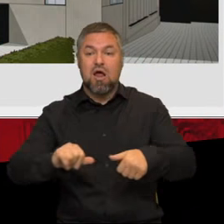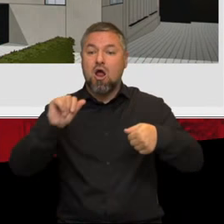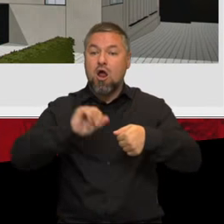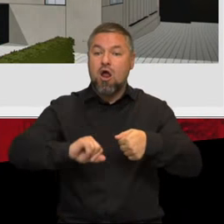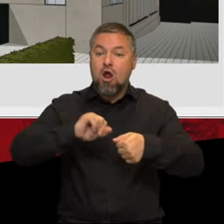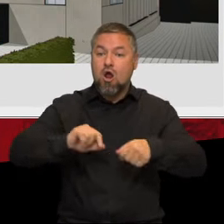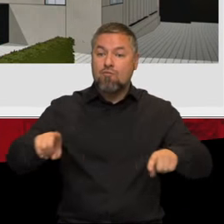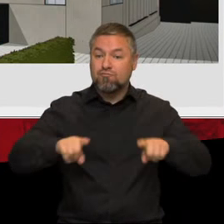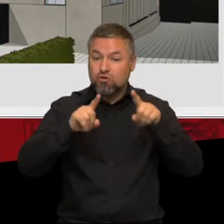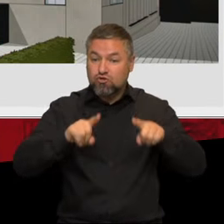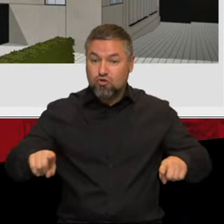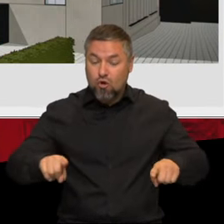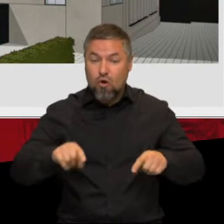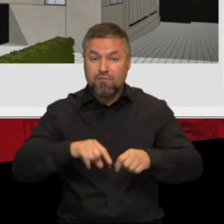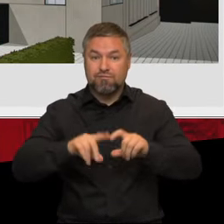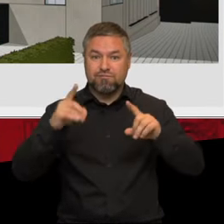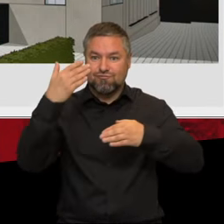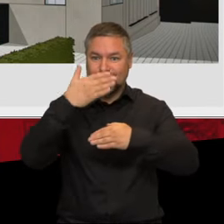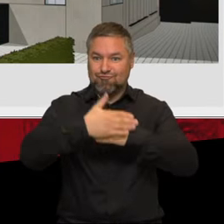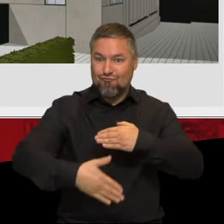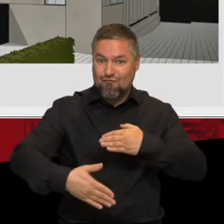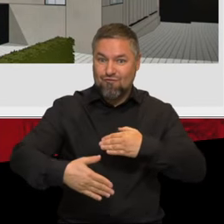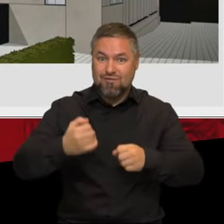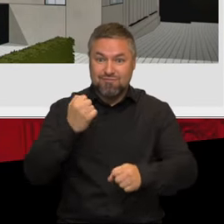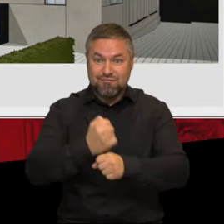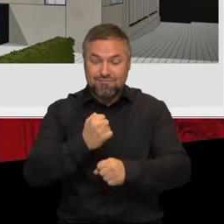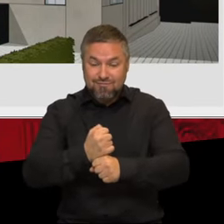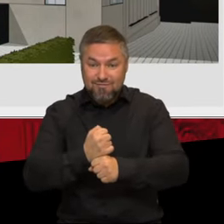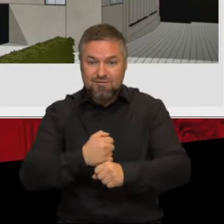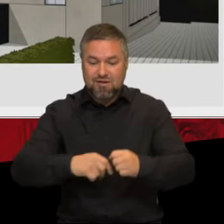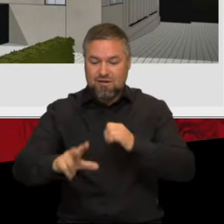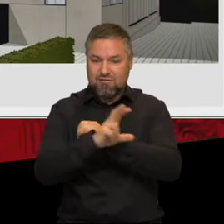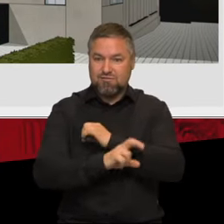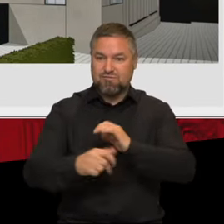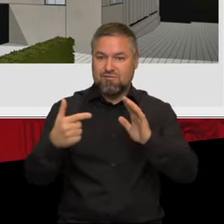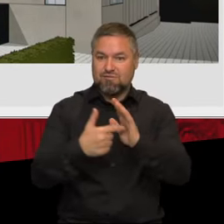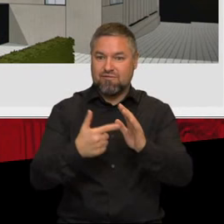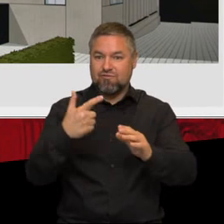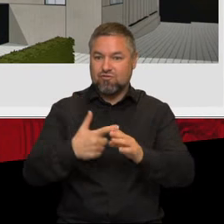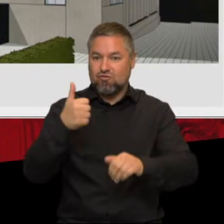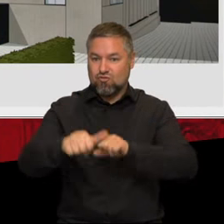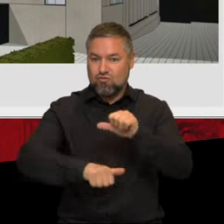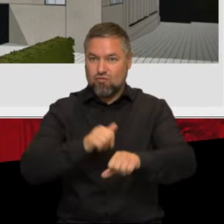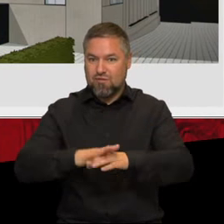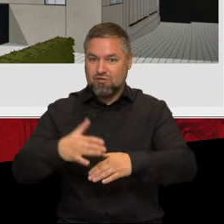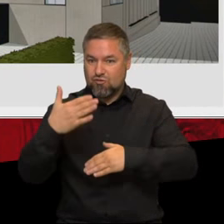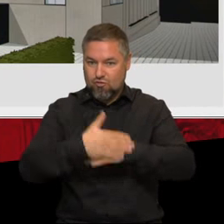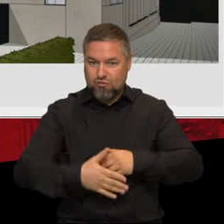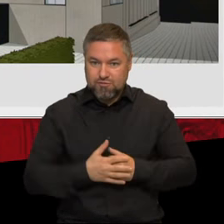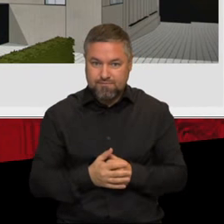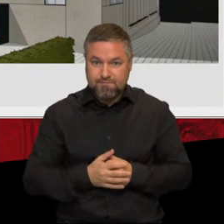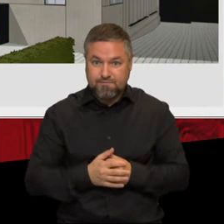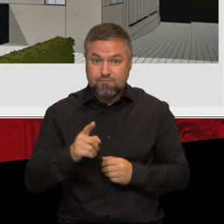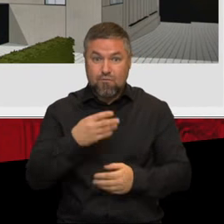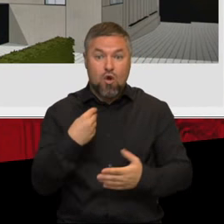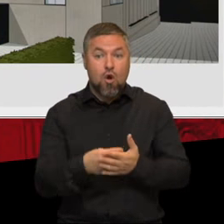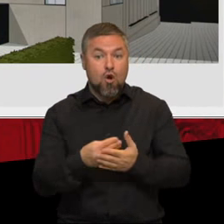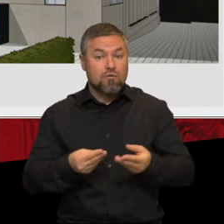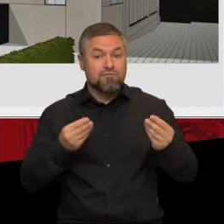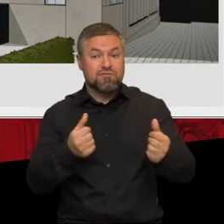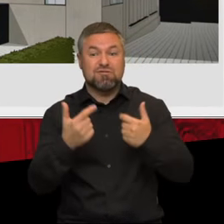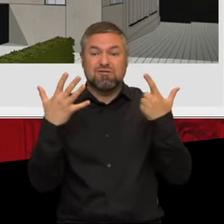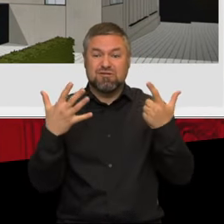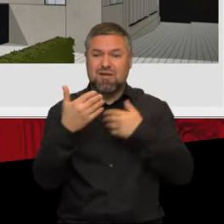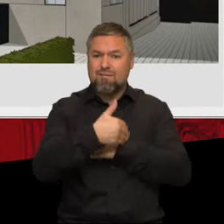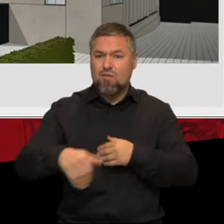i przedszkola. Zakończenie prac planowane jest na sierpień 2022 roku. Koszt inwestycji to prawie